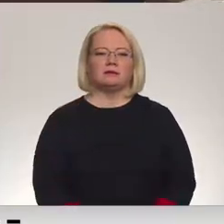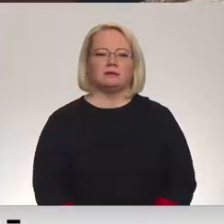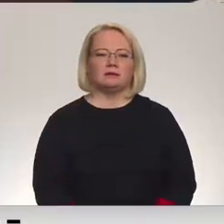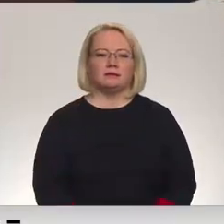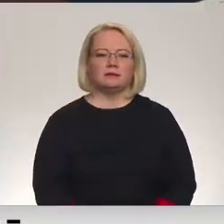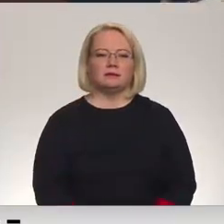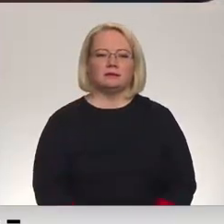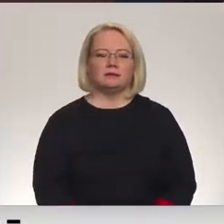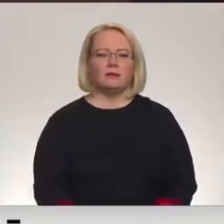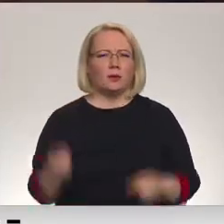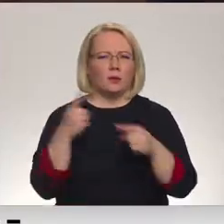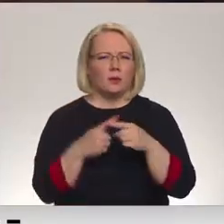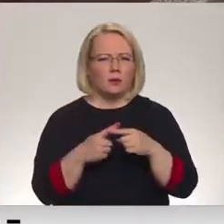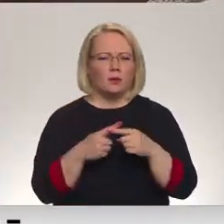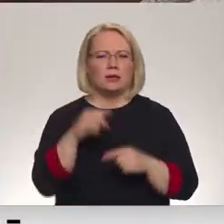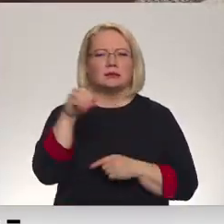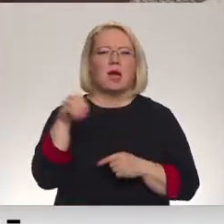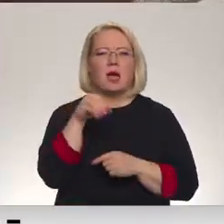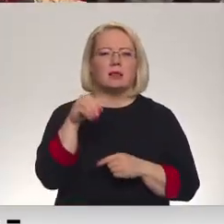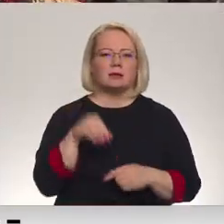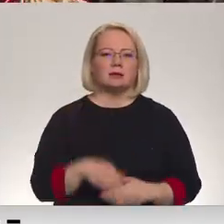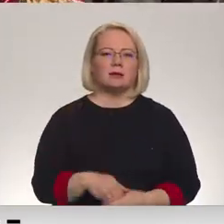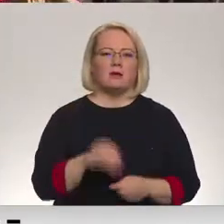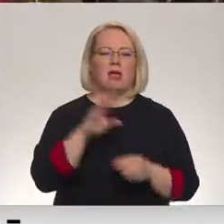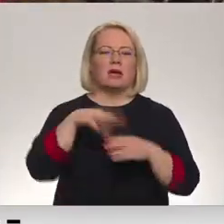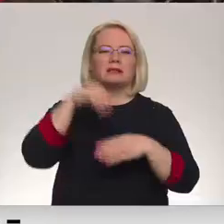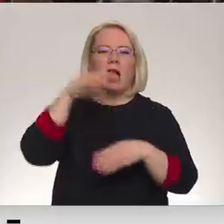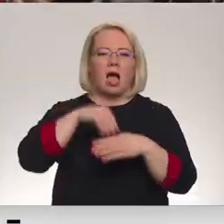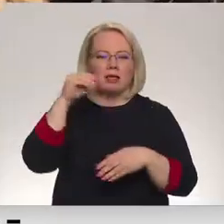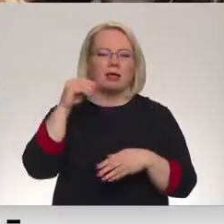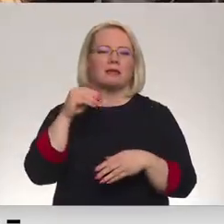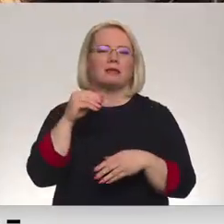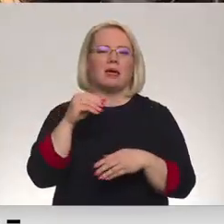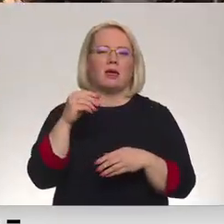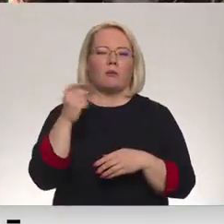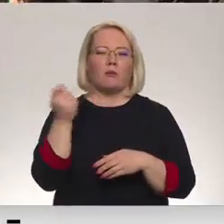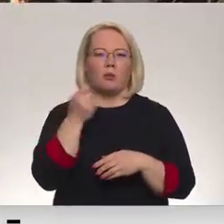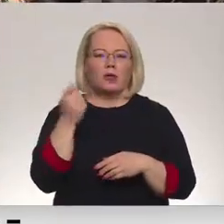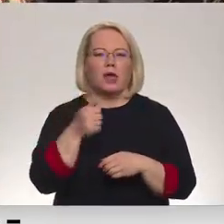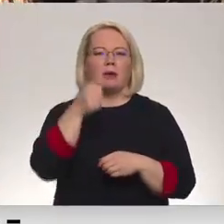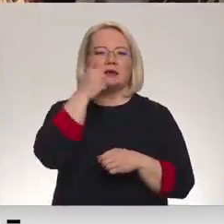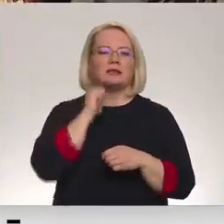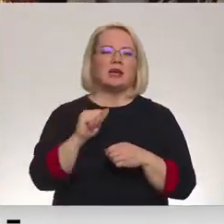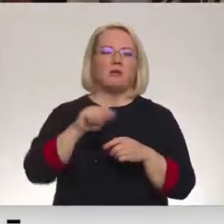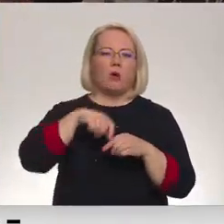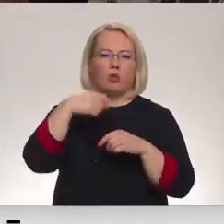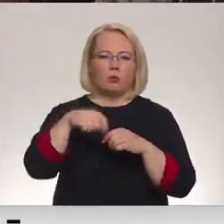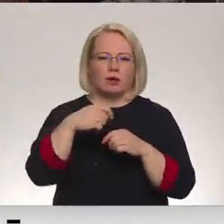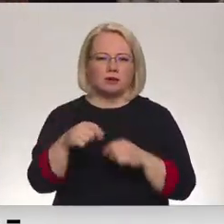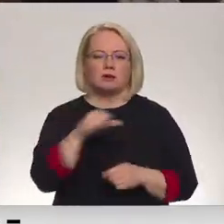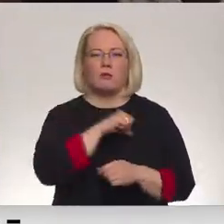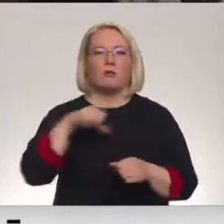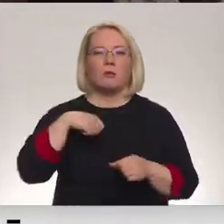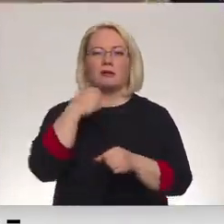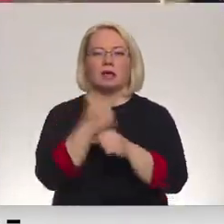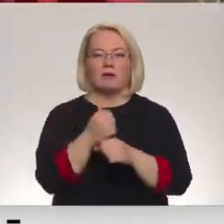Un? Zāle. Zālīte, putrājumi, sīpolu, mīzas. Nu, pats